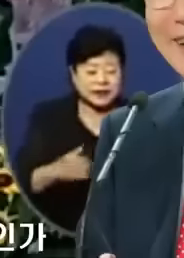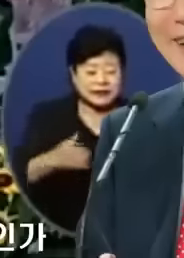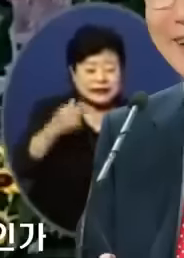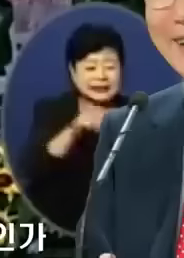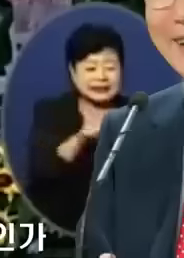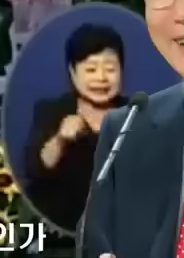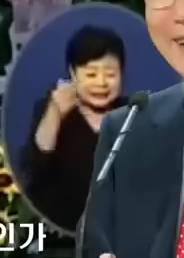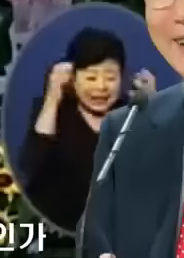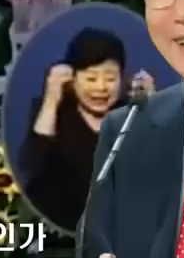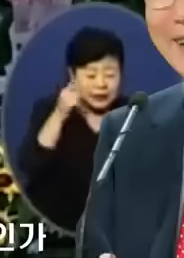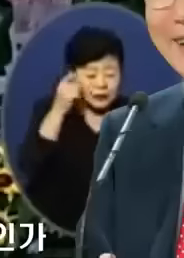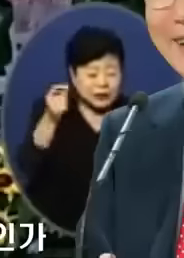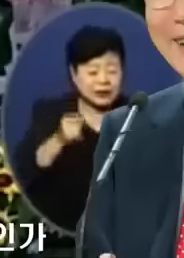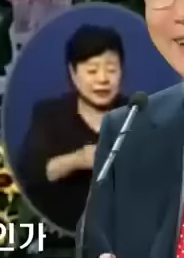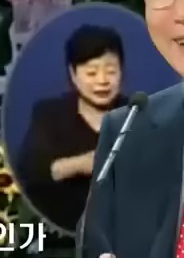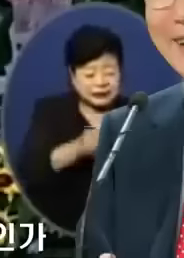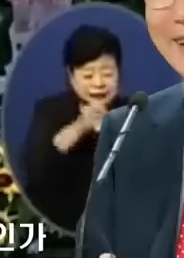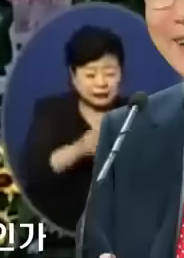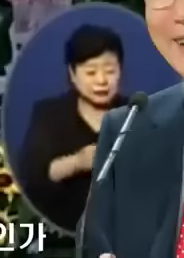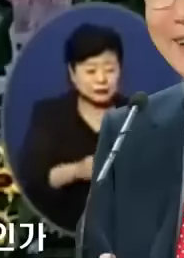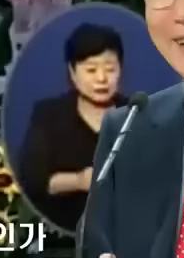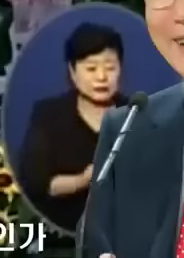않은 아이라는 위대한 작품을